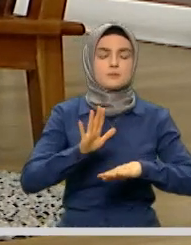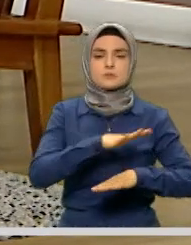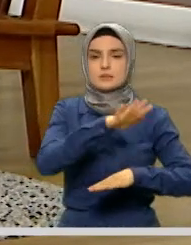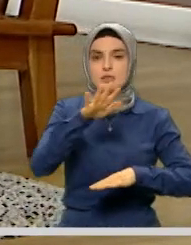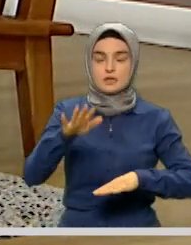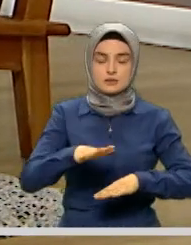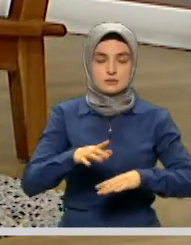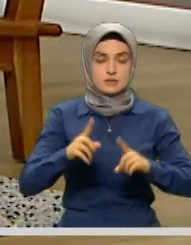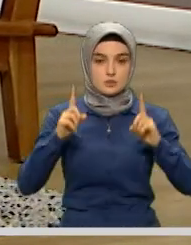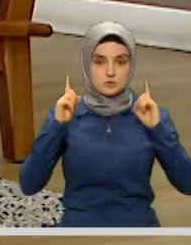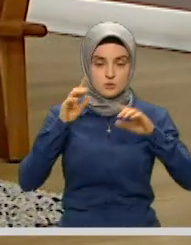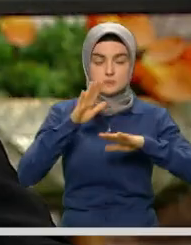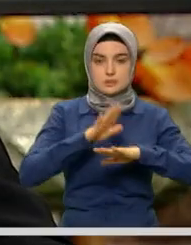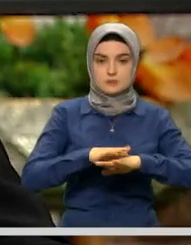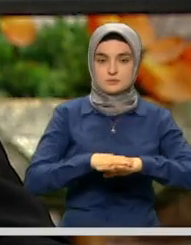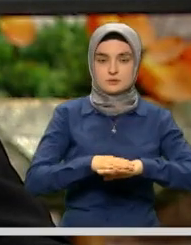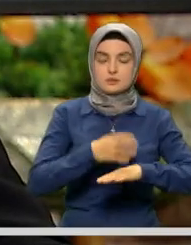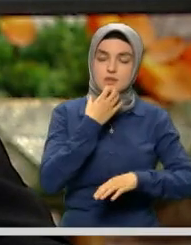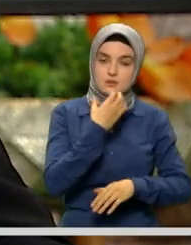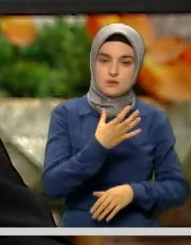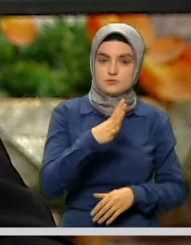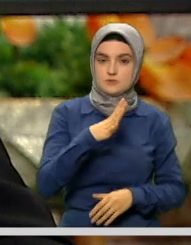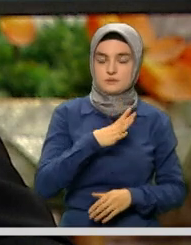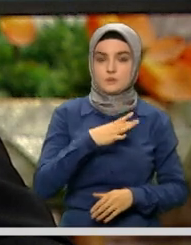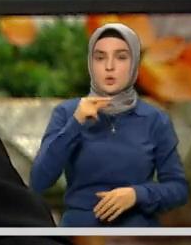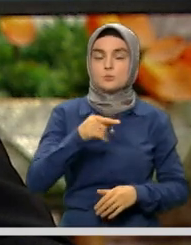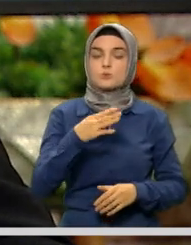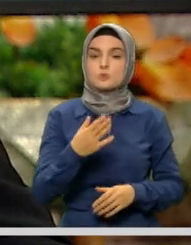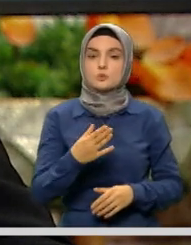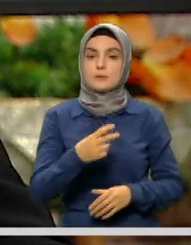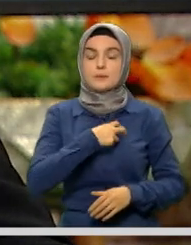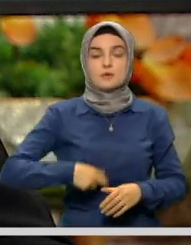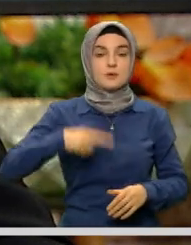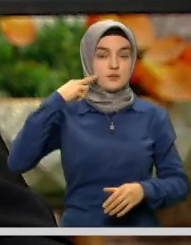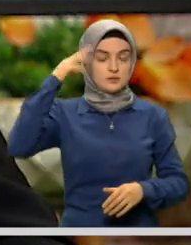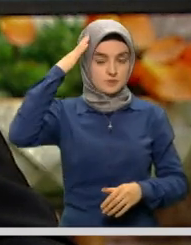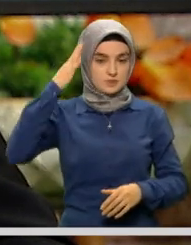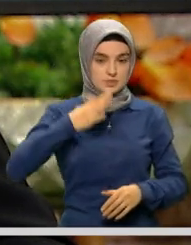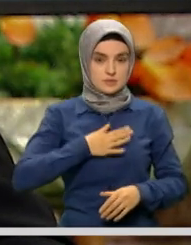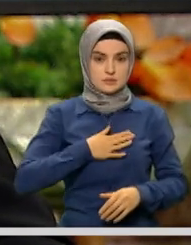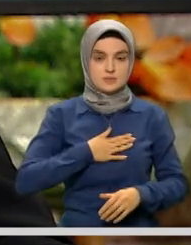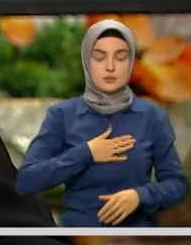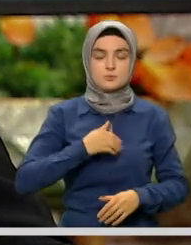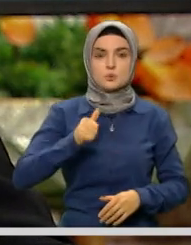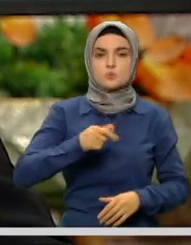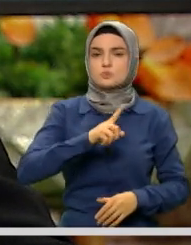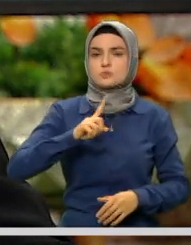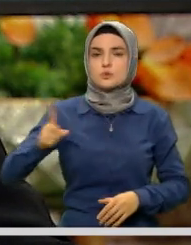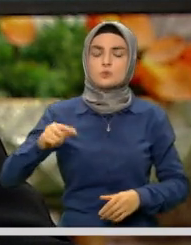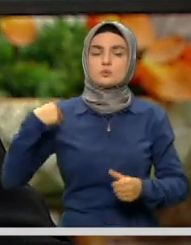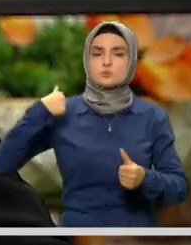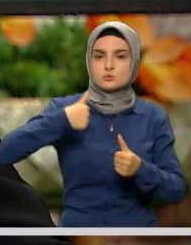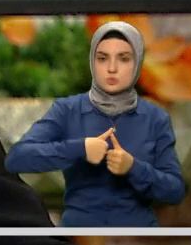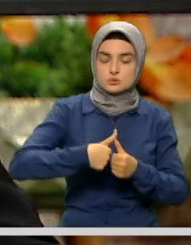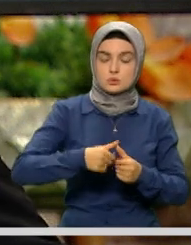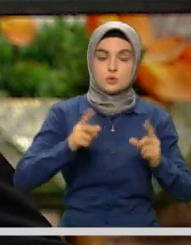herkesin istiğfar içerisinde bulunması tavsiye ediliyor. Bu anlamda Efendimiz Aleyhisselatü Vesselam da hani günde 100 defa istiğfar